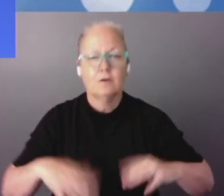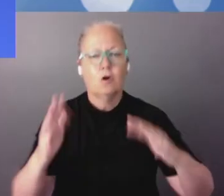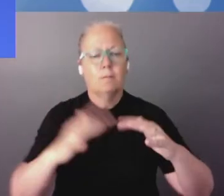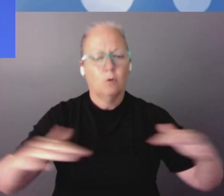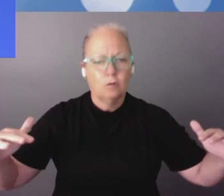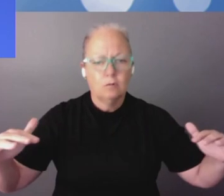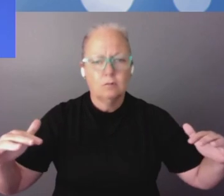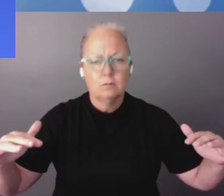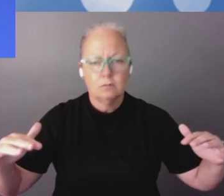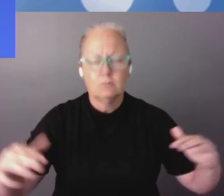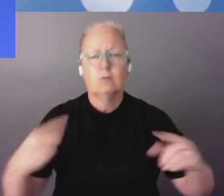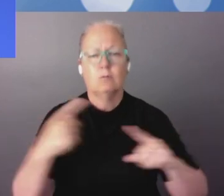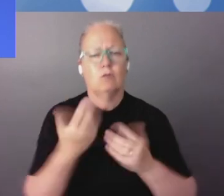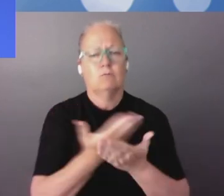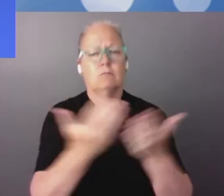мы уже